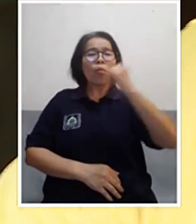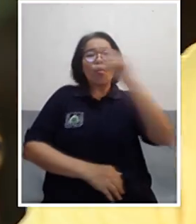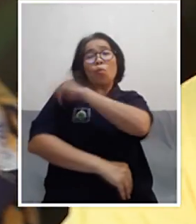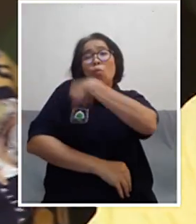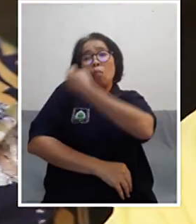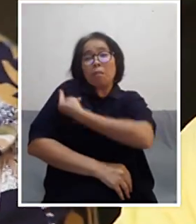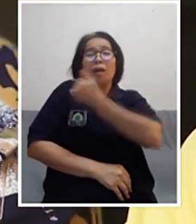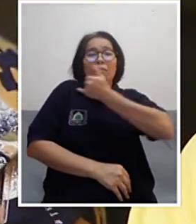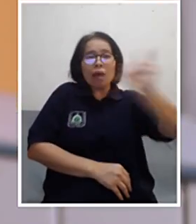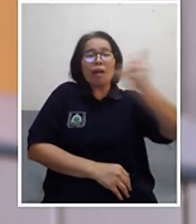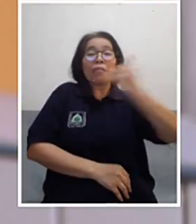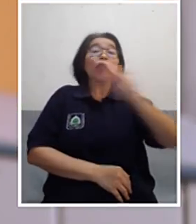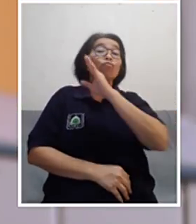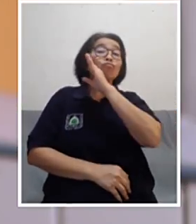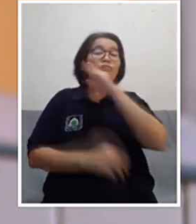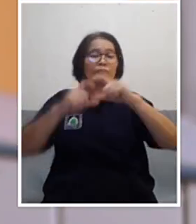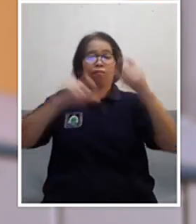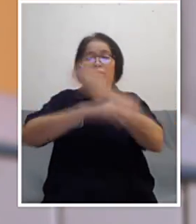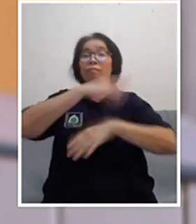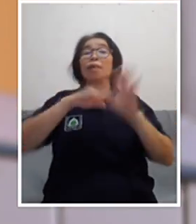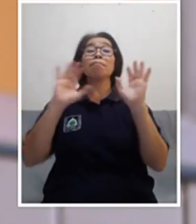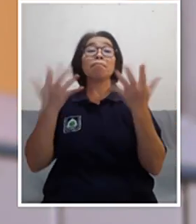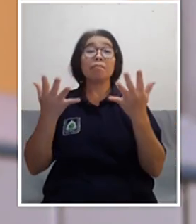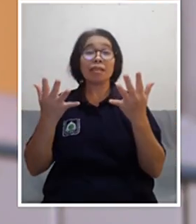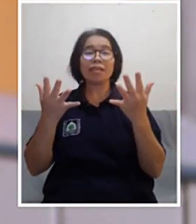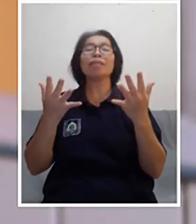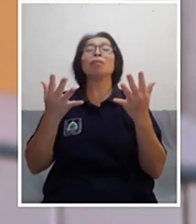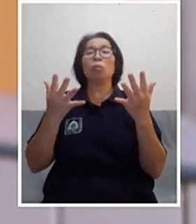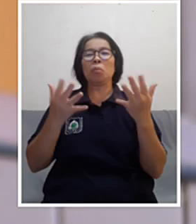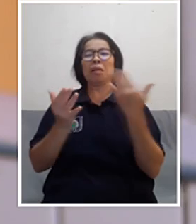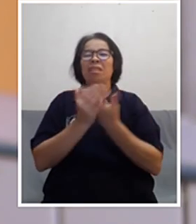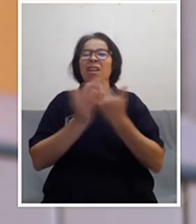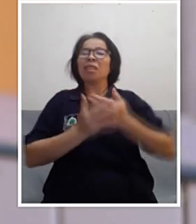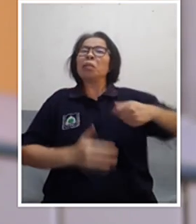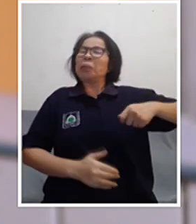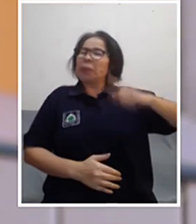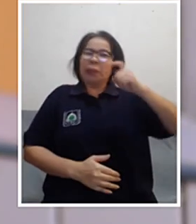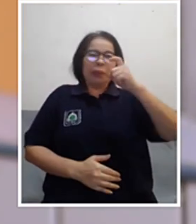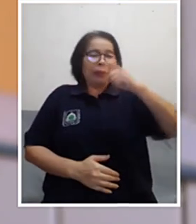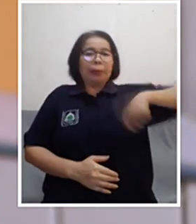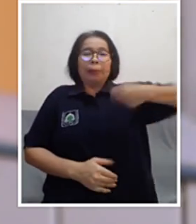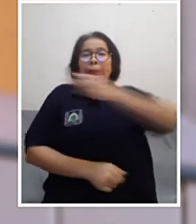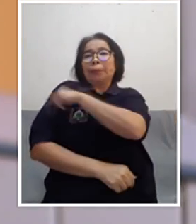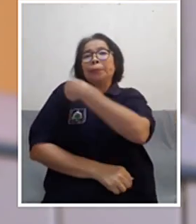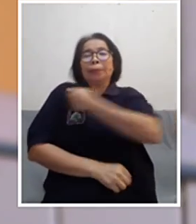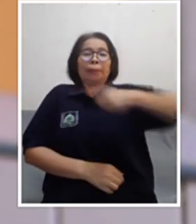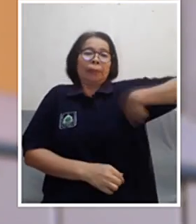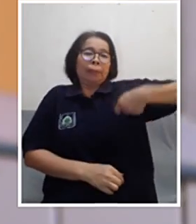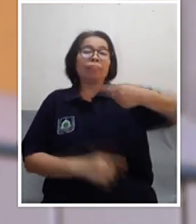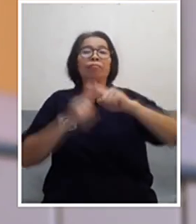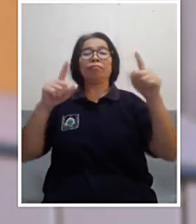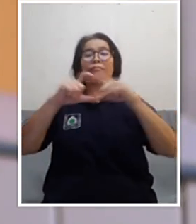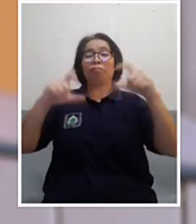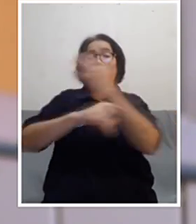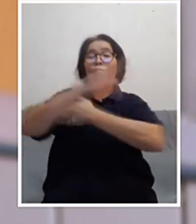ละครั้งถ้าเกิดไม่มีบัตรผู้พิการรักษาฟรีทั่วทุกโรงพยาบา